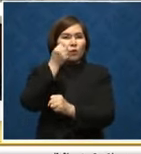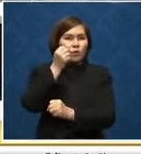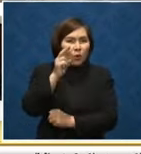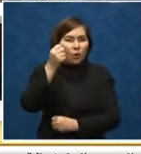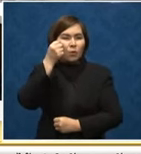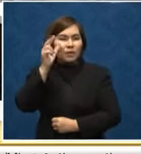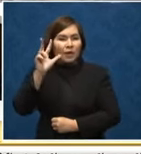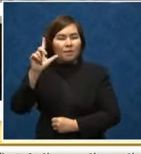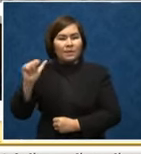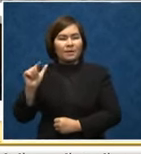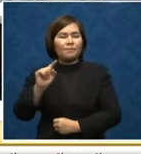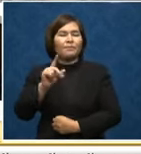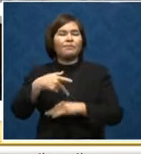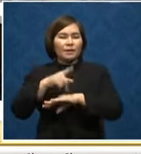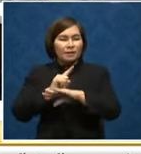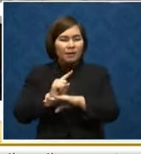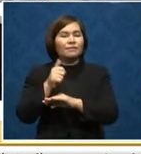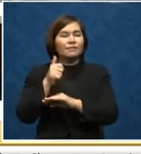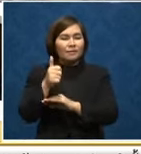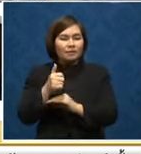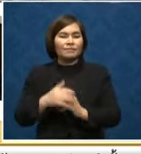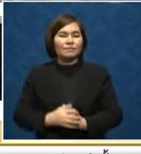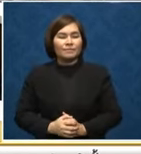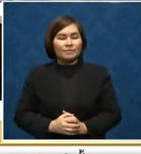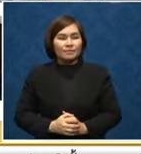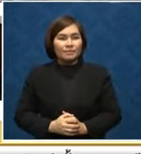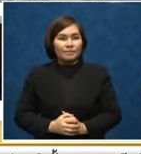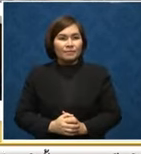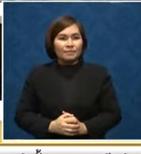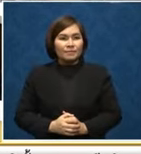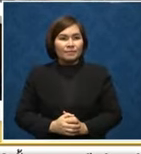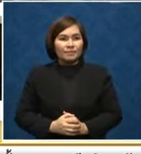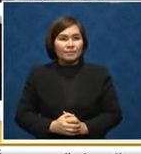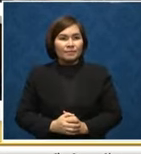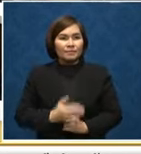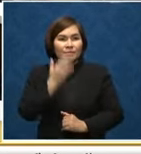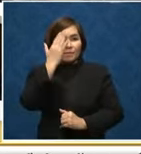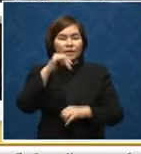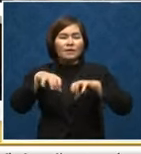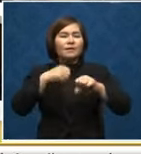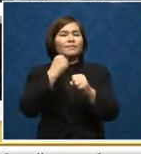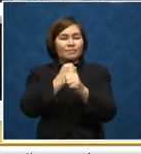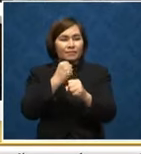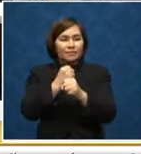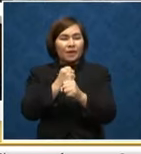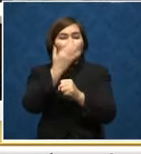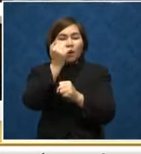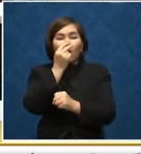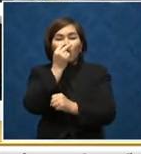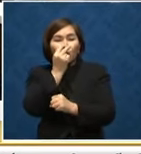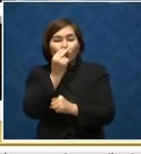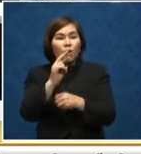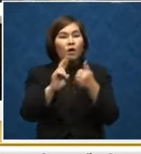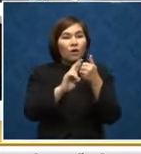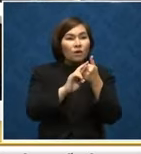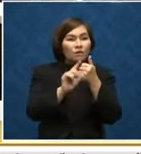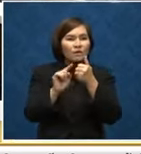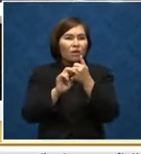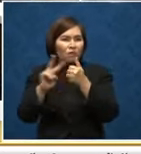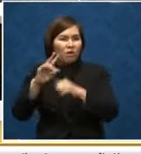ก็แล้วแต่ท่านประธานหรือการประชุมรัฐสภาต่อไปก็จะได้ดำเนินการต่อไปผมจะได้ดูฝีมือของท่านรอง1รอง